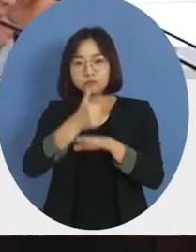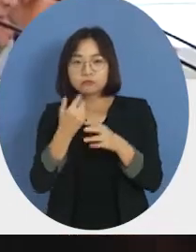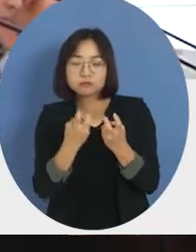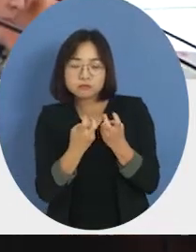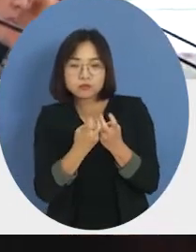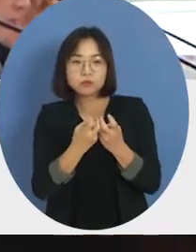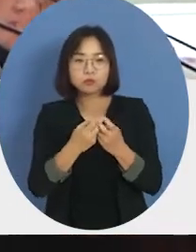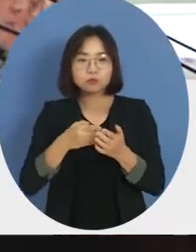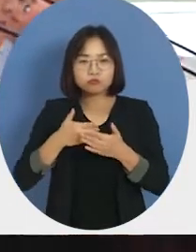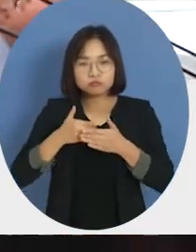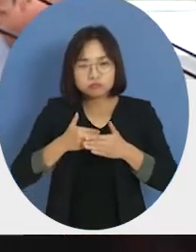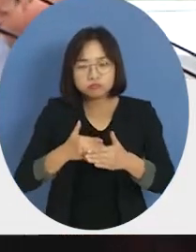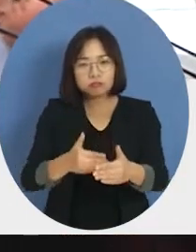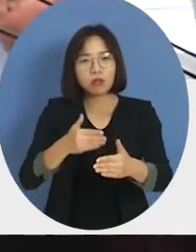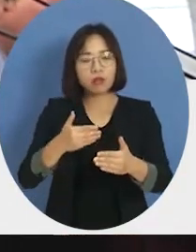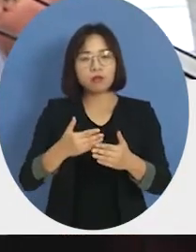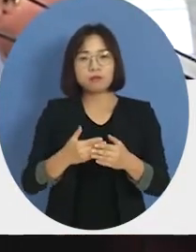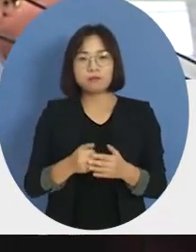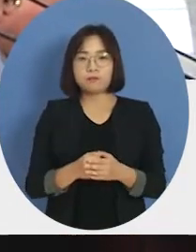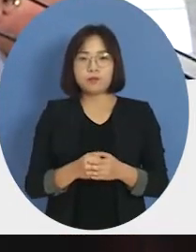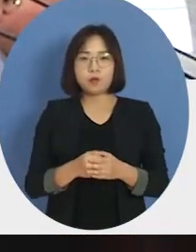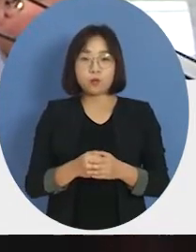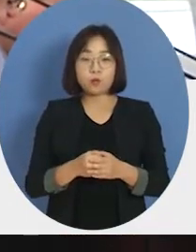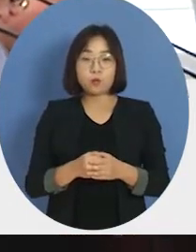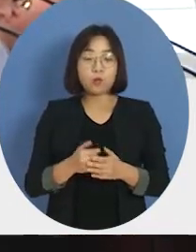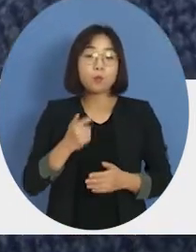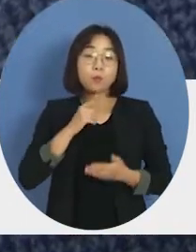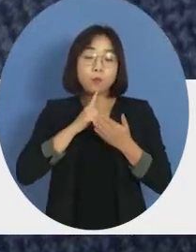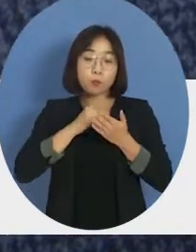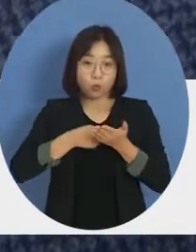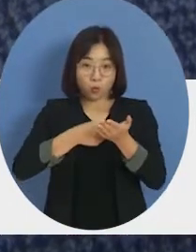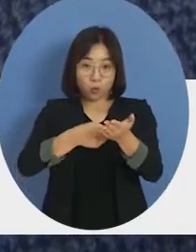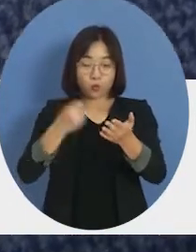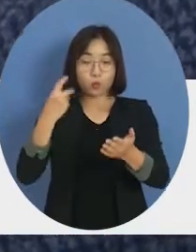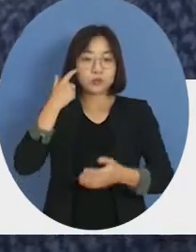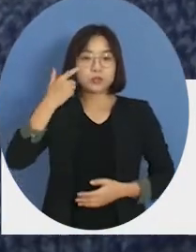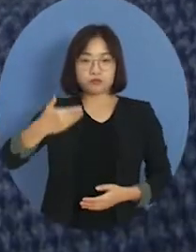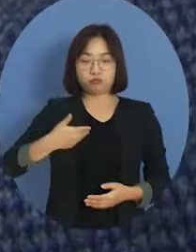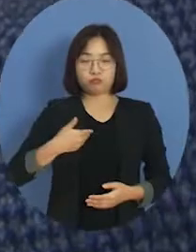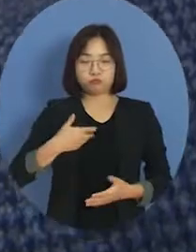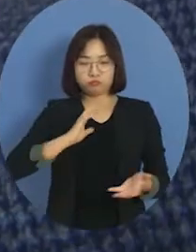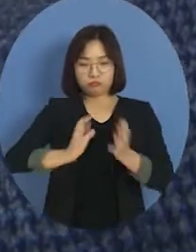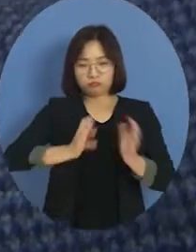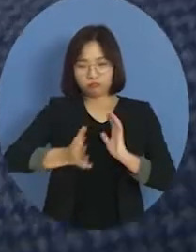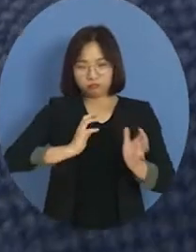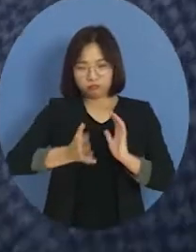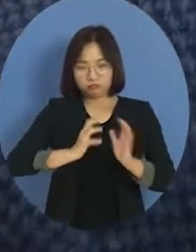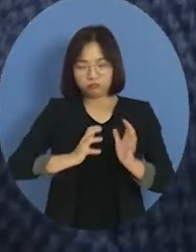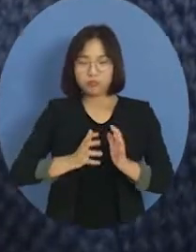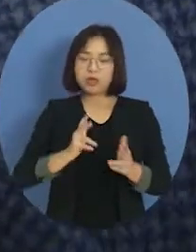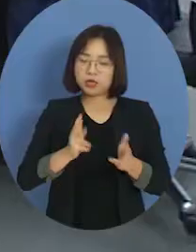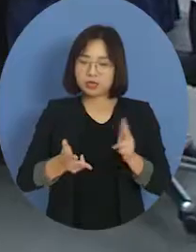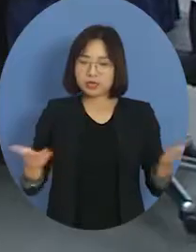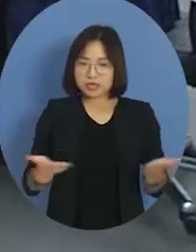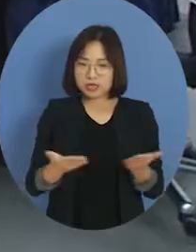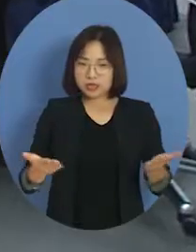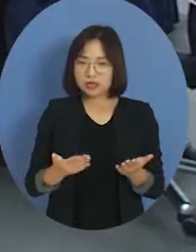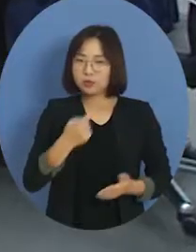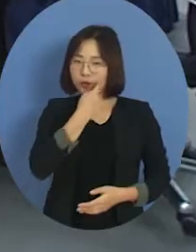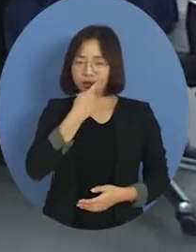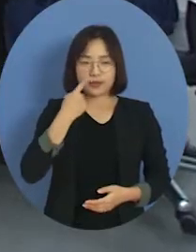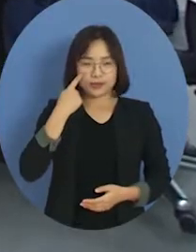계획과 추진 과정상의 해결 과제에 대한 보고 및 질문, 토론을 통해 업무를 점검하고 마무리